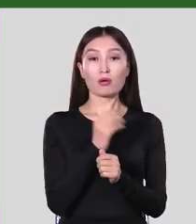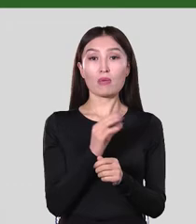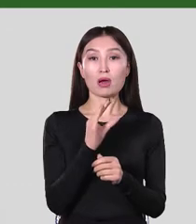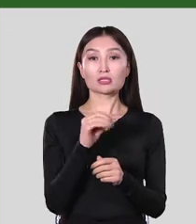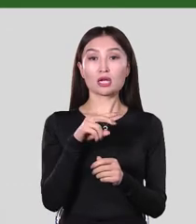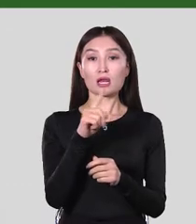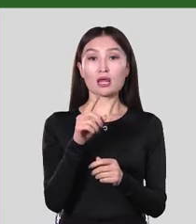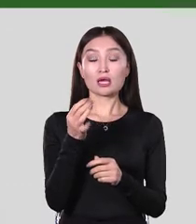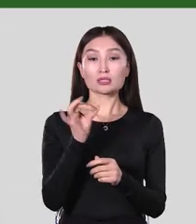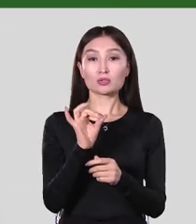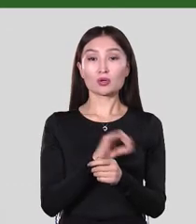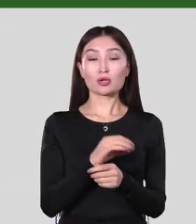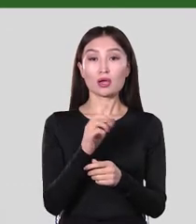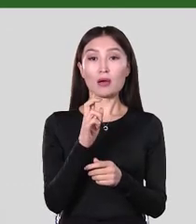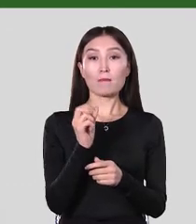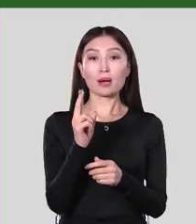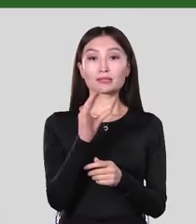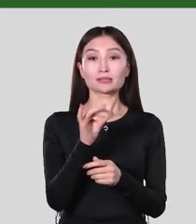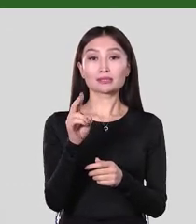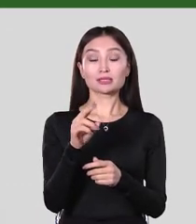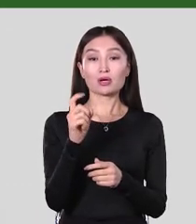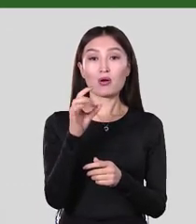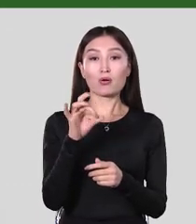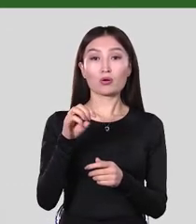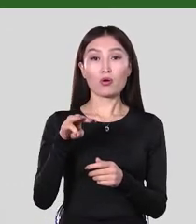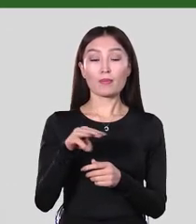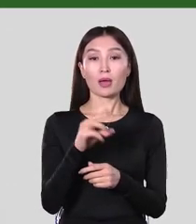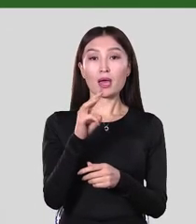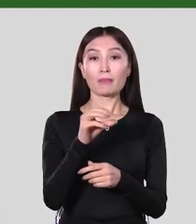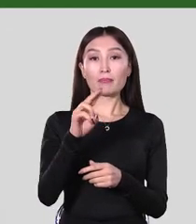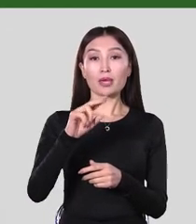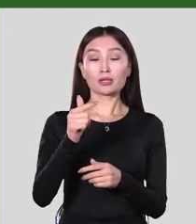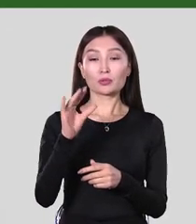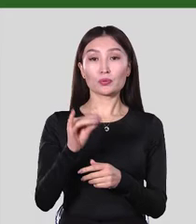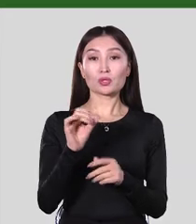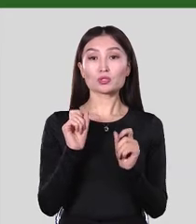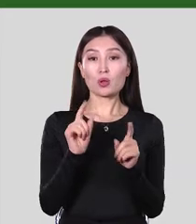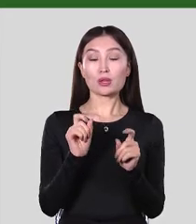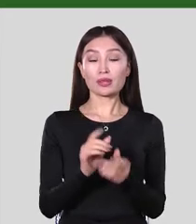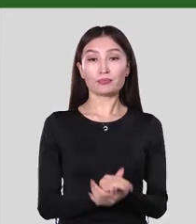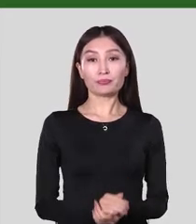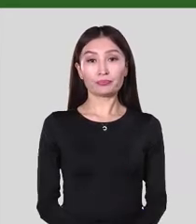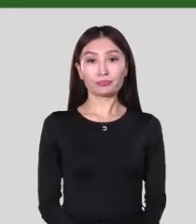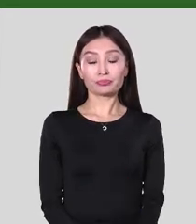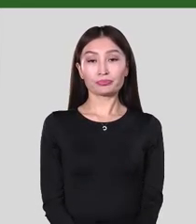железной рудой, бокситами, хромом, медью, золотом.